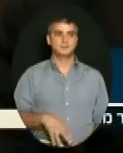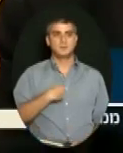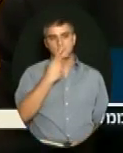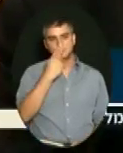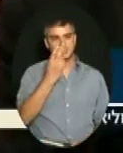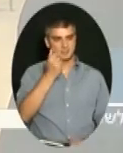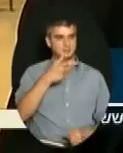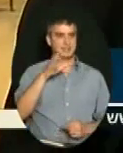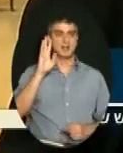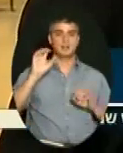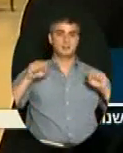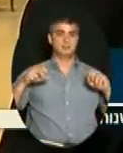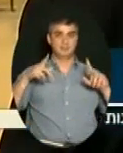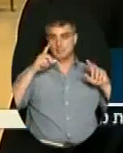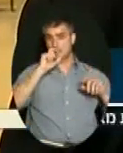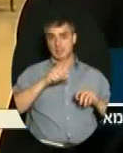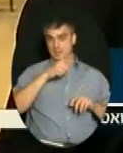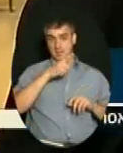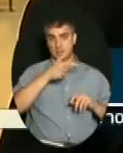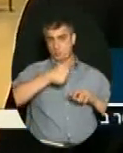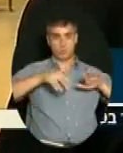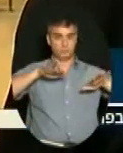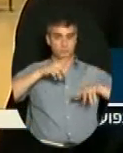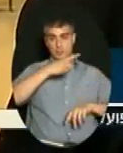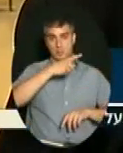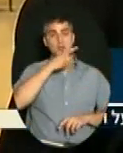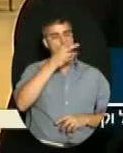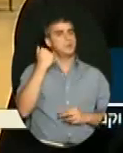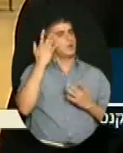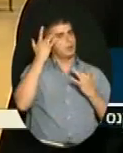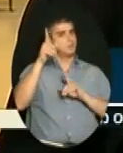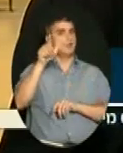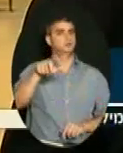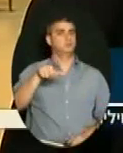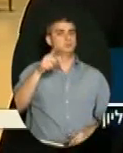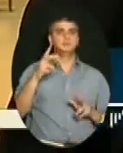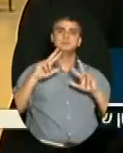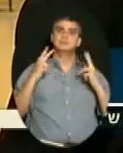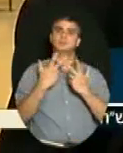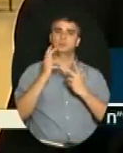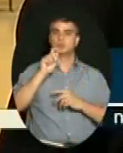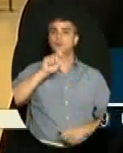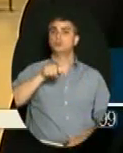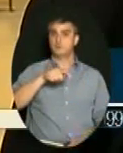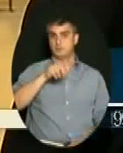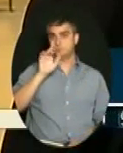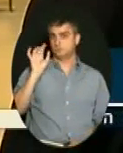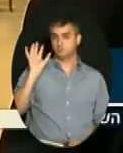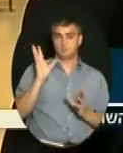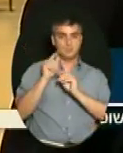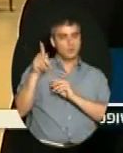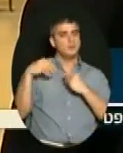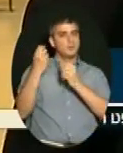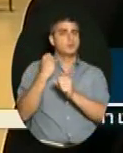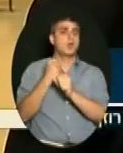על ברלוסקוני, בגלל שהוא ראש ממשלה, אני חושב שהייתה התחשבות ציבורית של השופטים כלפיו,